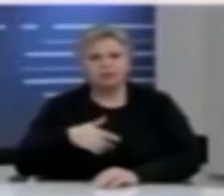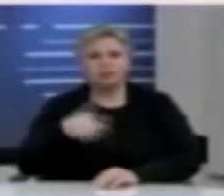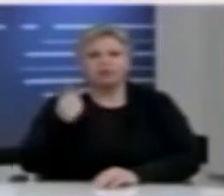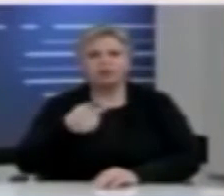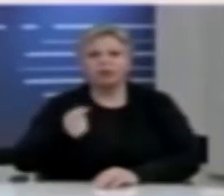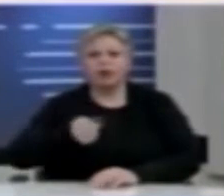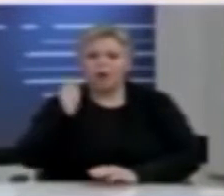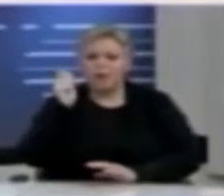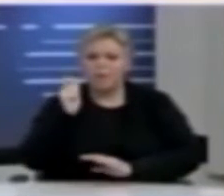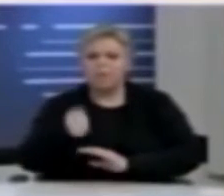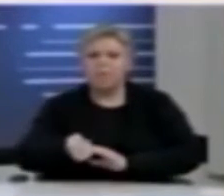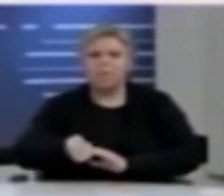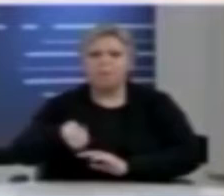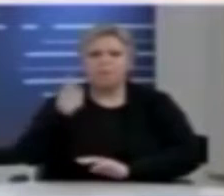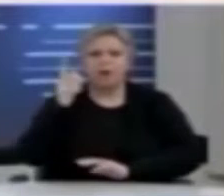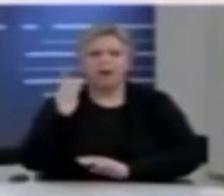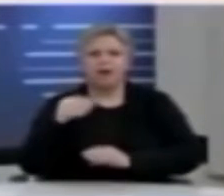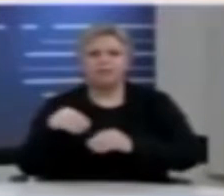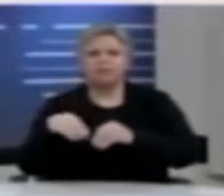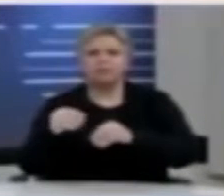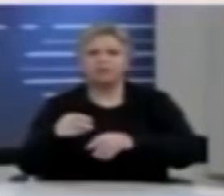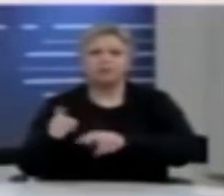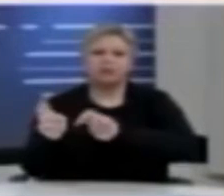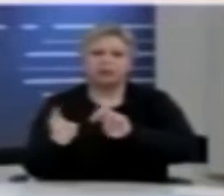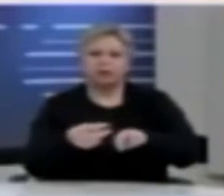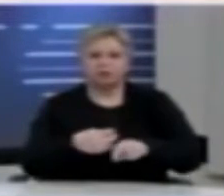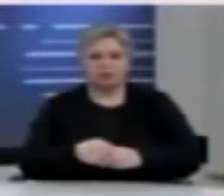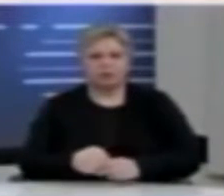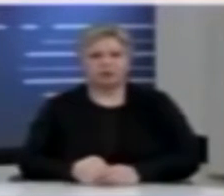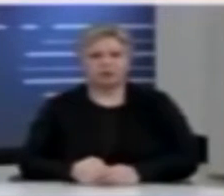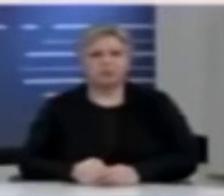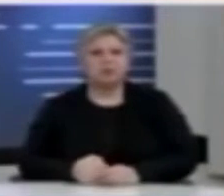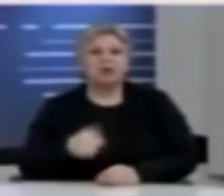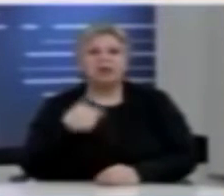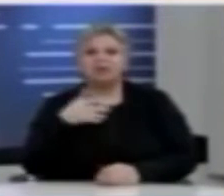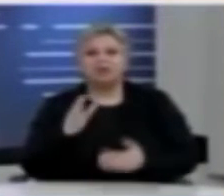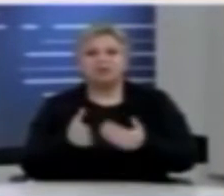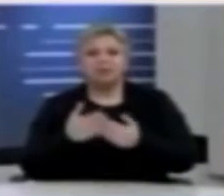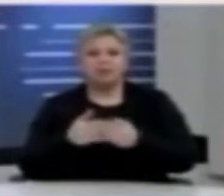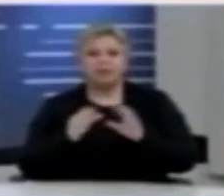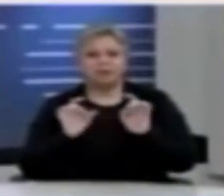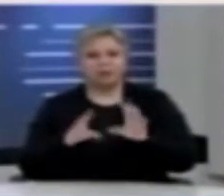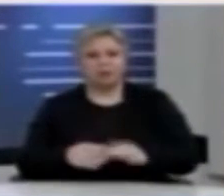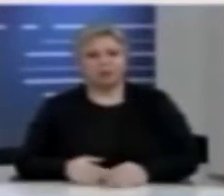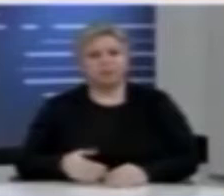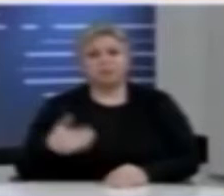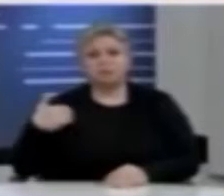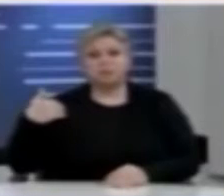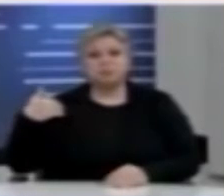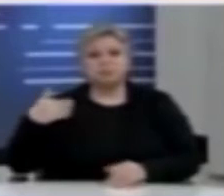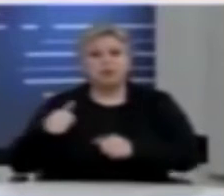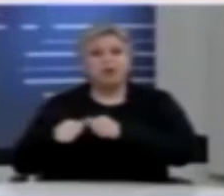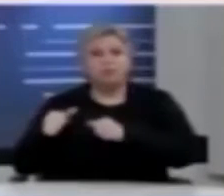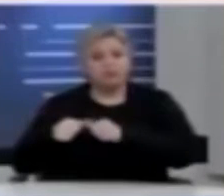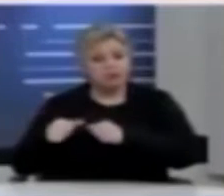Τίποτα. Τι κάνατε εδώ και μήνες που προτείνουμε τον καθορισμό του κατώτερου μισθού